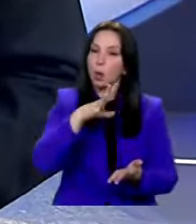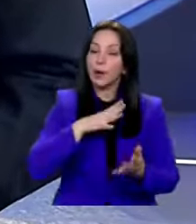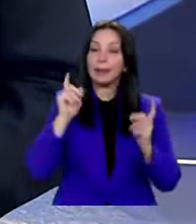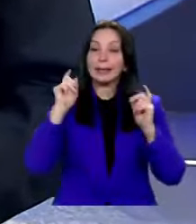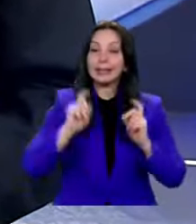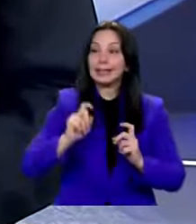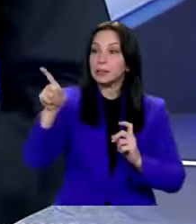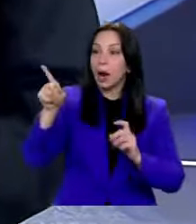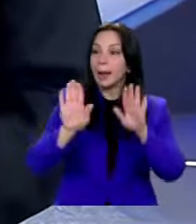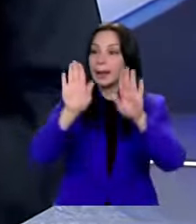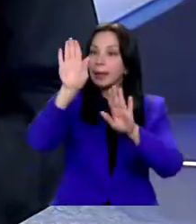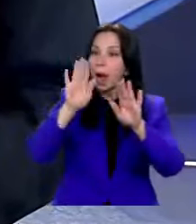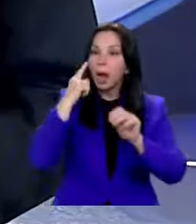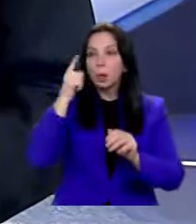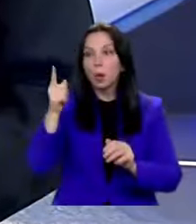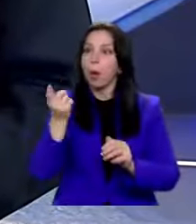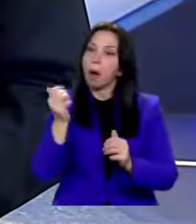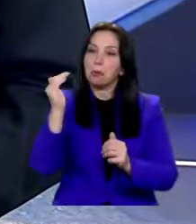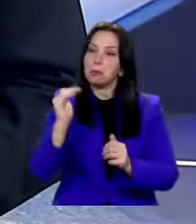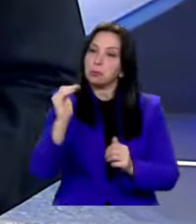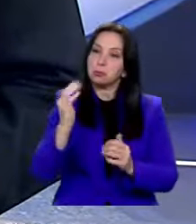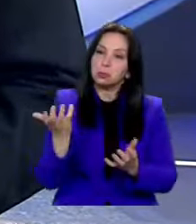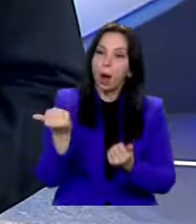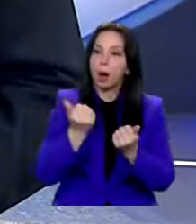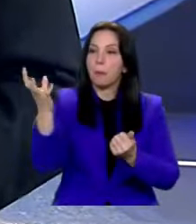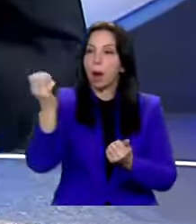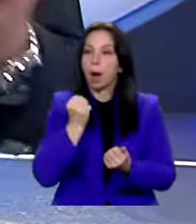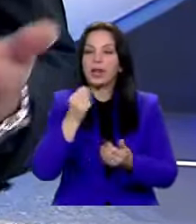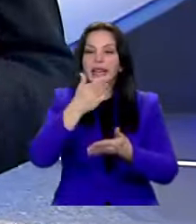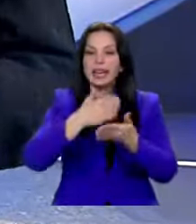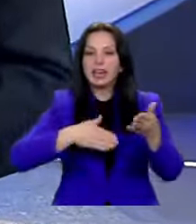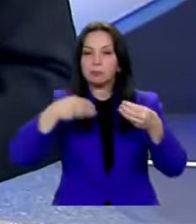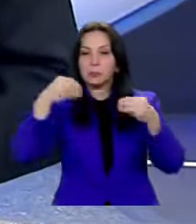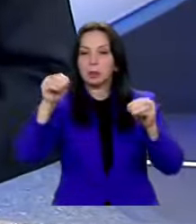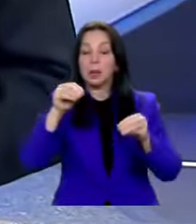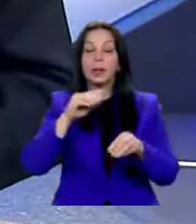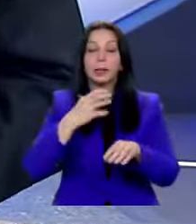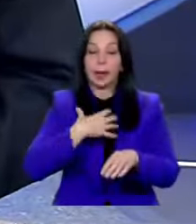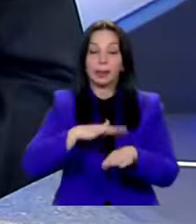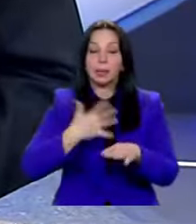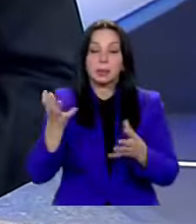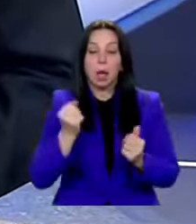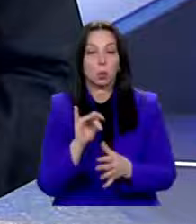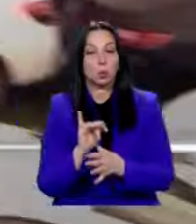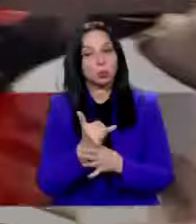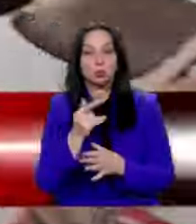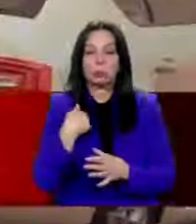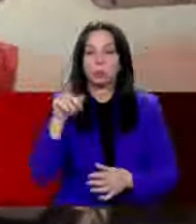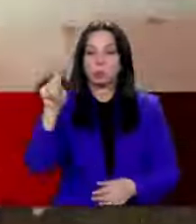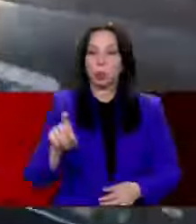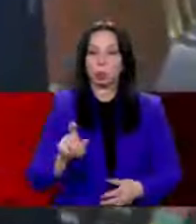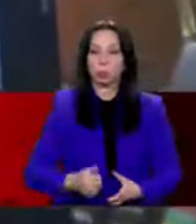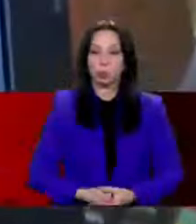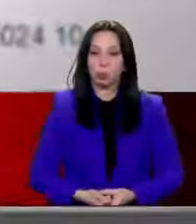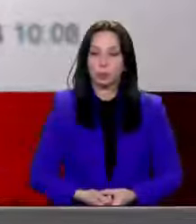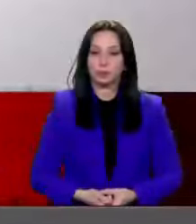icradan, ihaleyle satılan araçlar. Değerinin yarısına satılan araçlar nasıl alınabiliyor? Uzmanına sorduk.